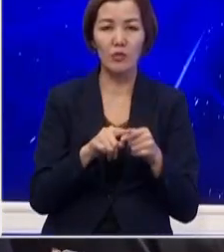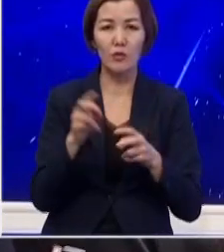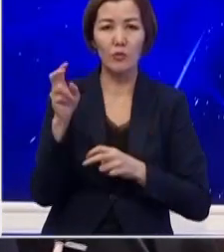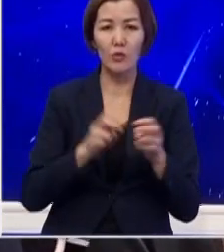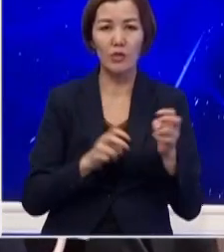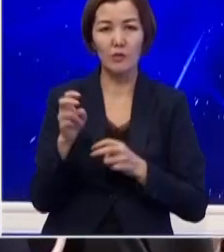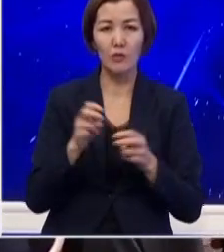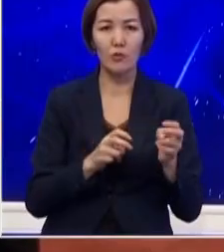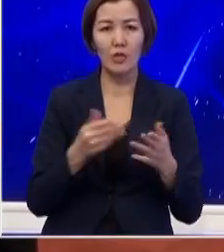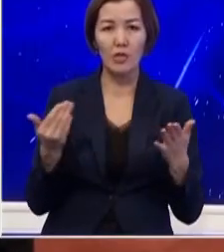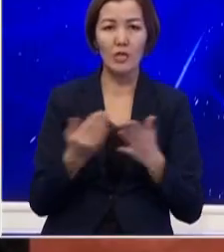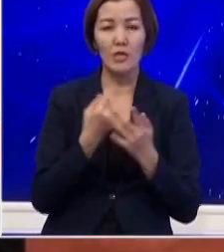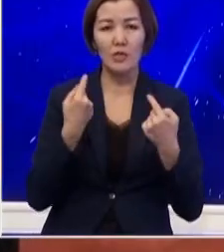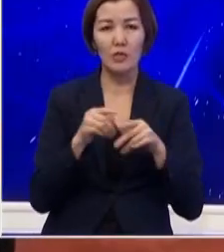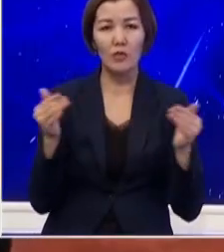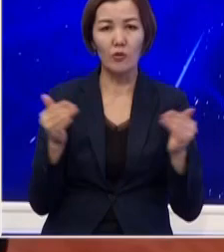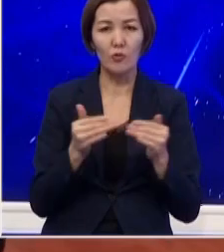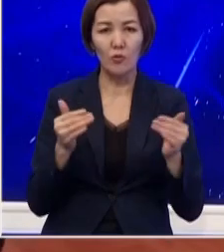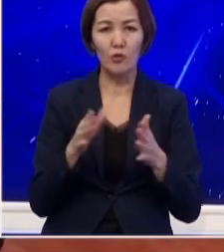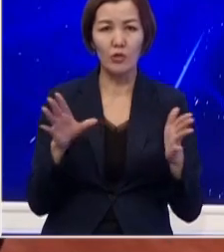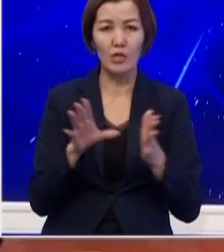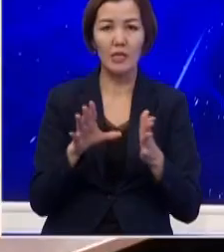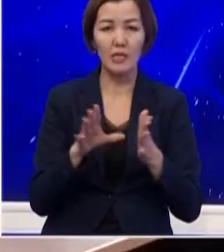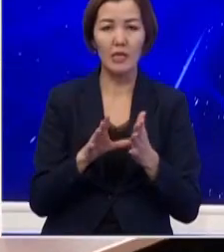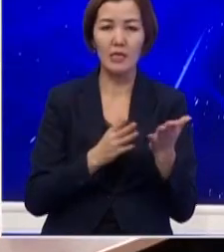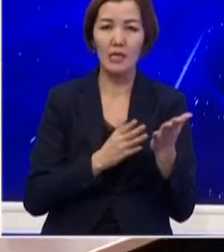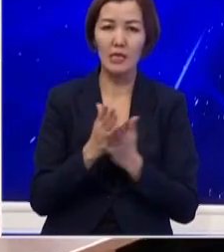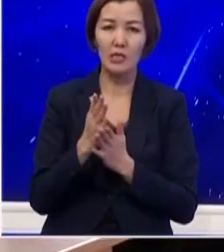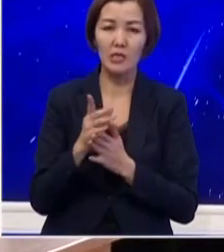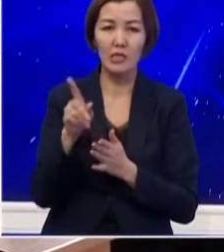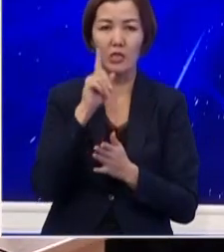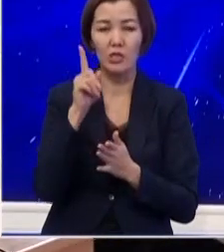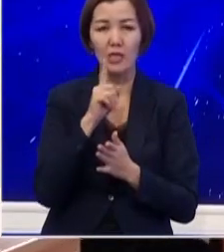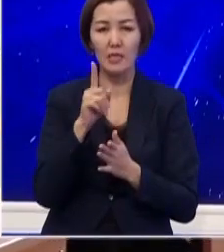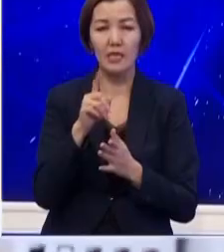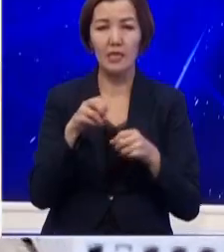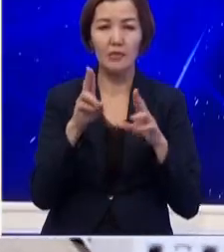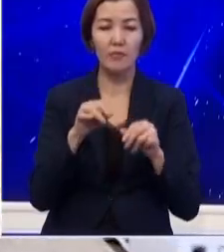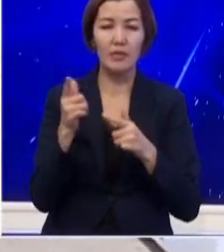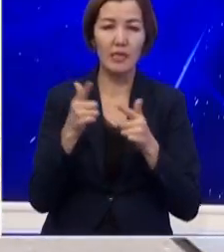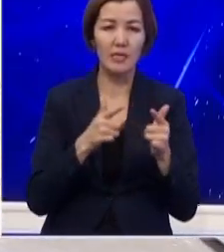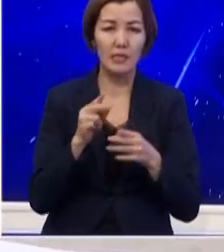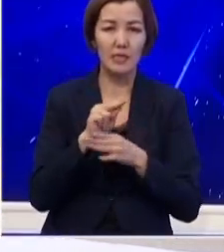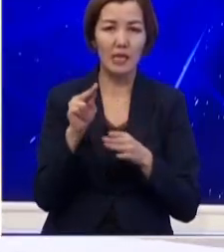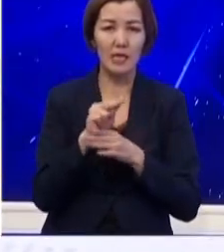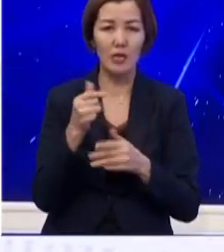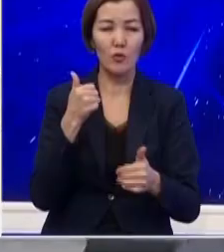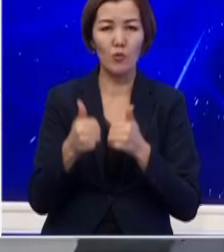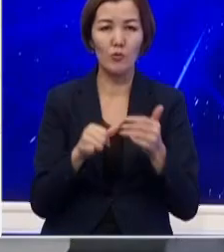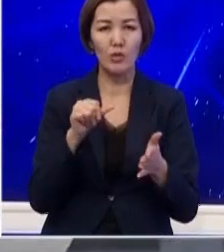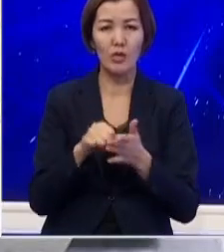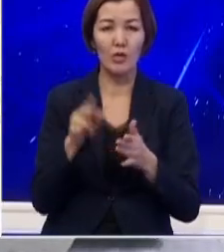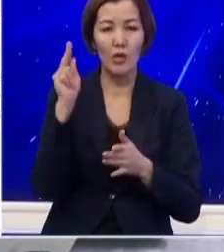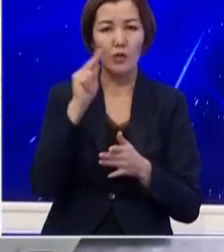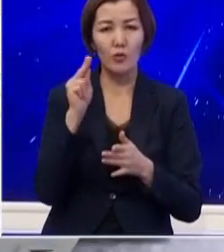әрі өнеркәсіптік индустрия және жаңа технологиялар колледждерде энергетика кешеніне жас мамандар даярлайды. Конкурсқа